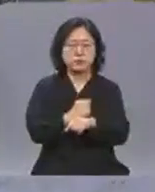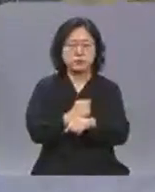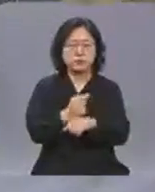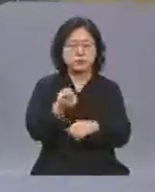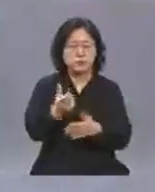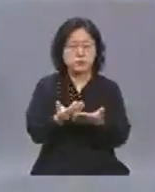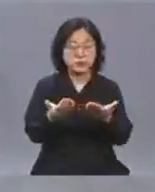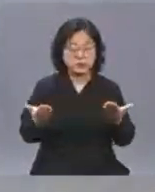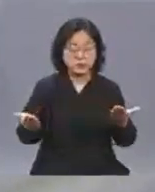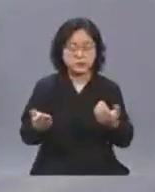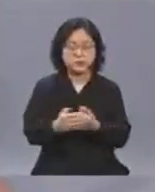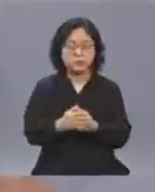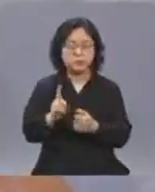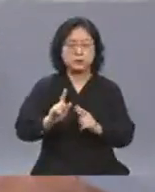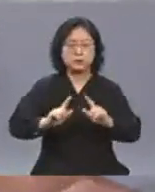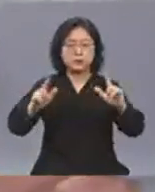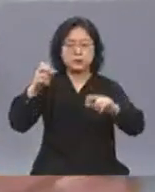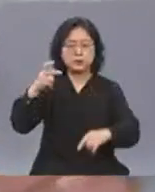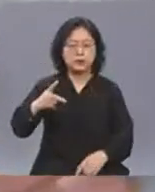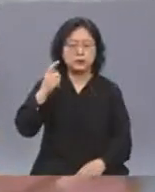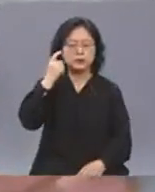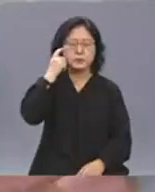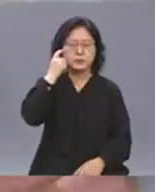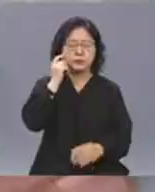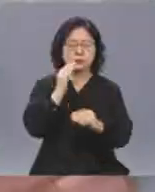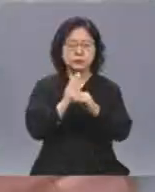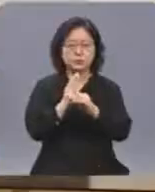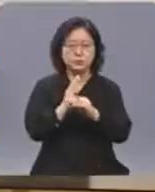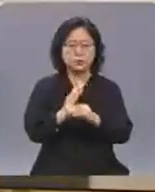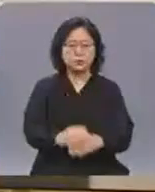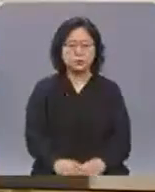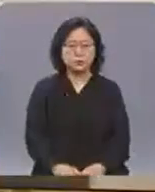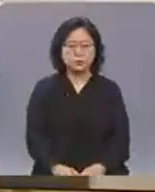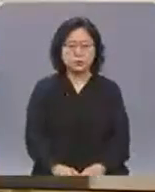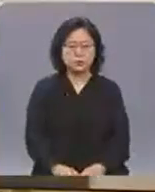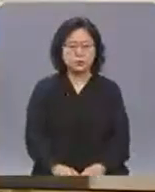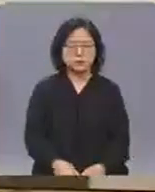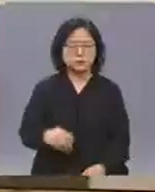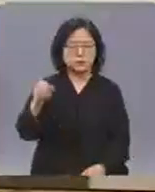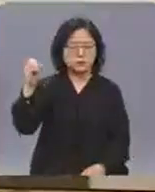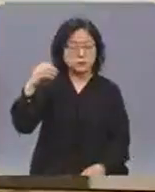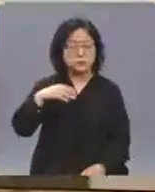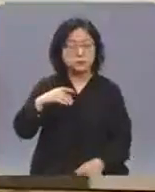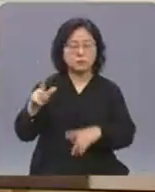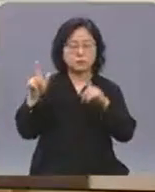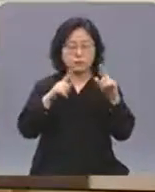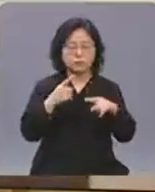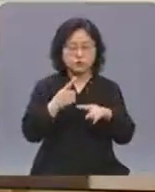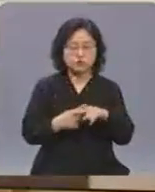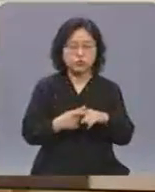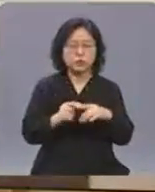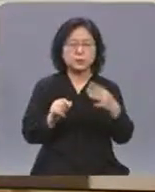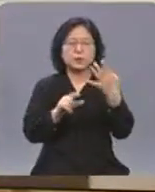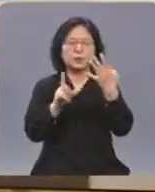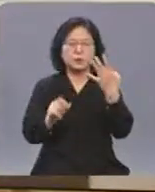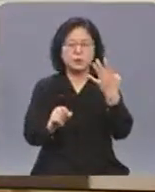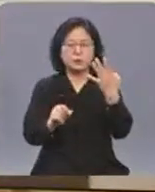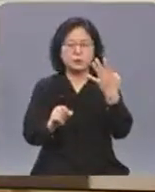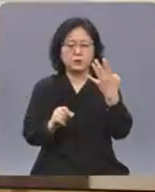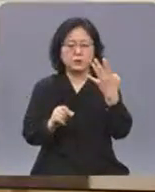전시전을 열어 그날을 다시금 떠올립니다 잊어버리고 살다가도 4월이 되면